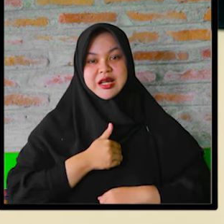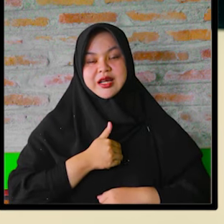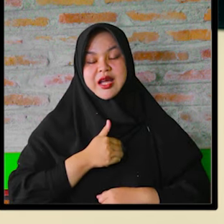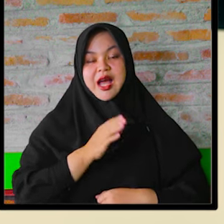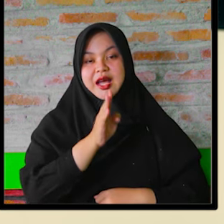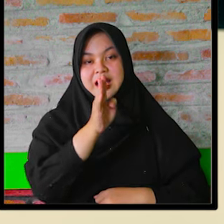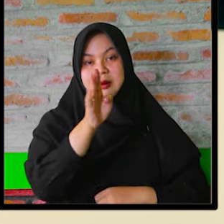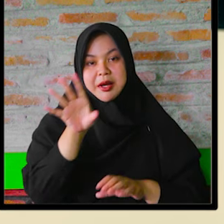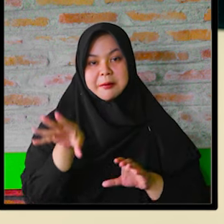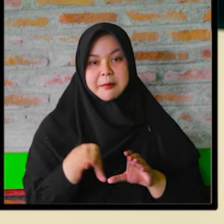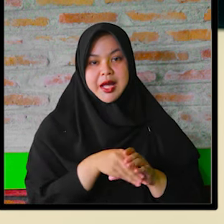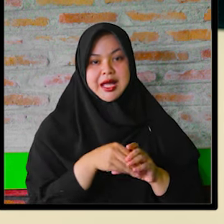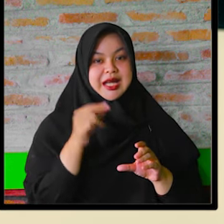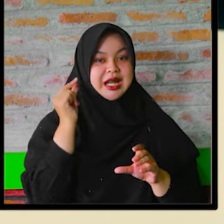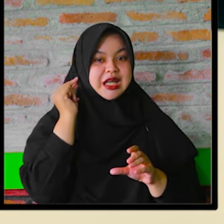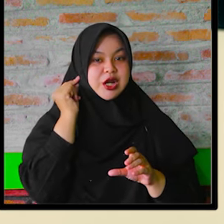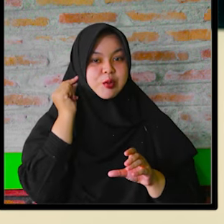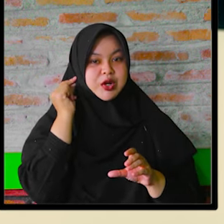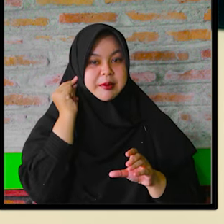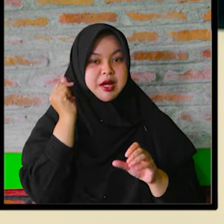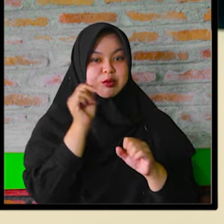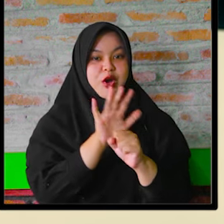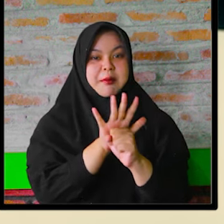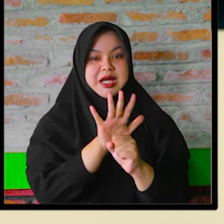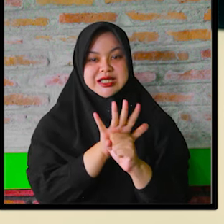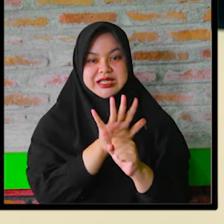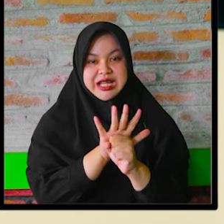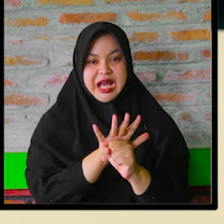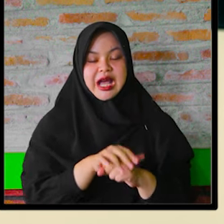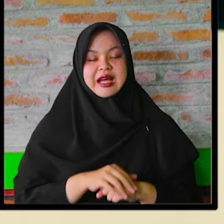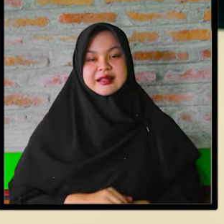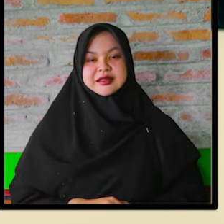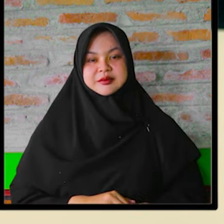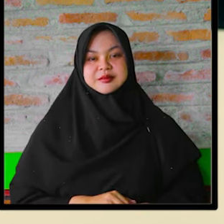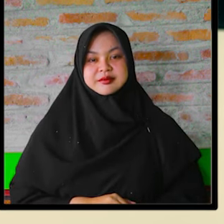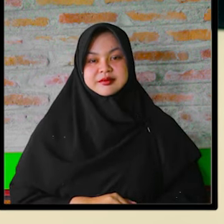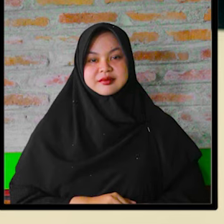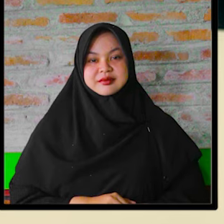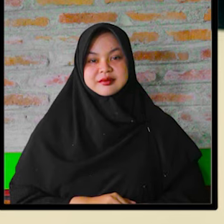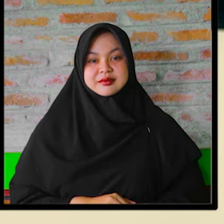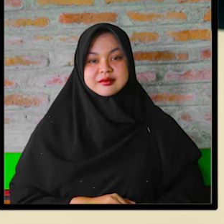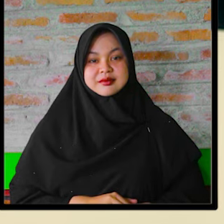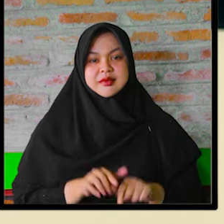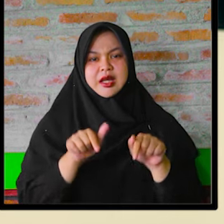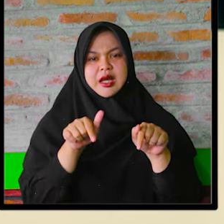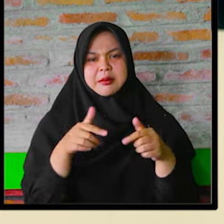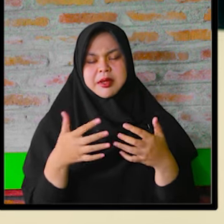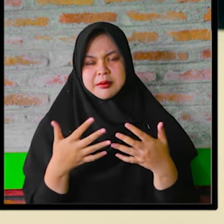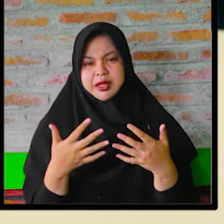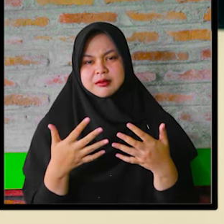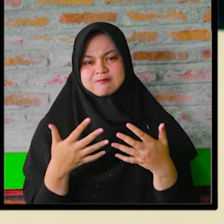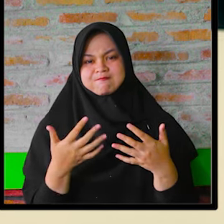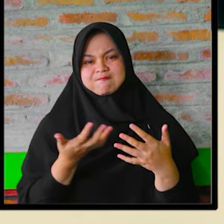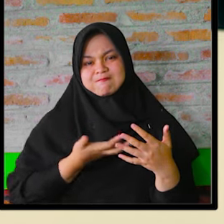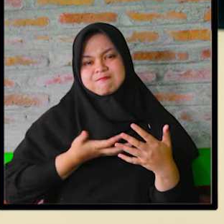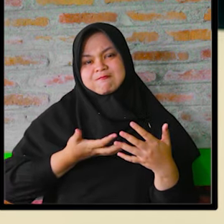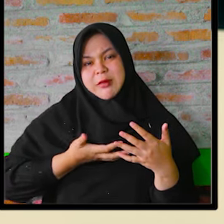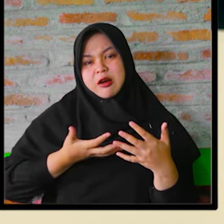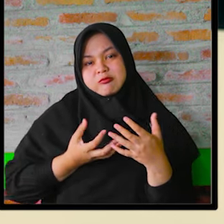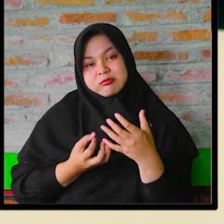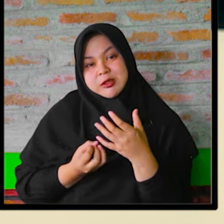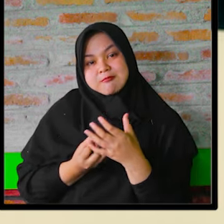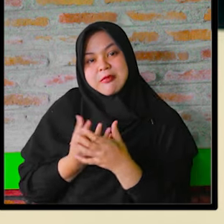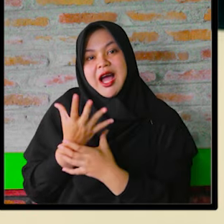bagian dari perempuan Muhammadiyah yang memang ee sedang memang mengembangkan